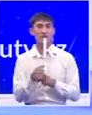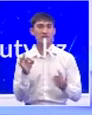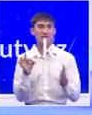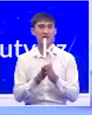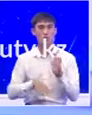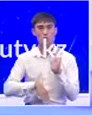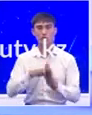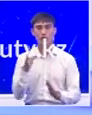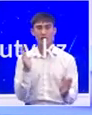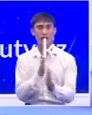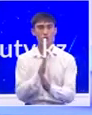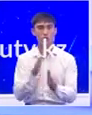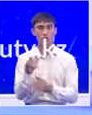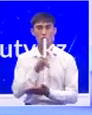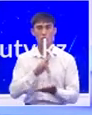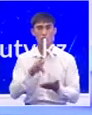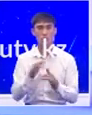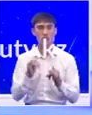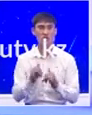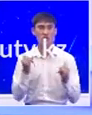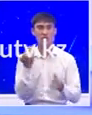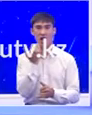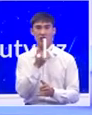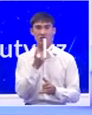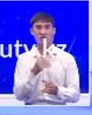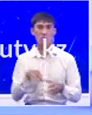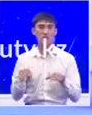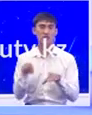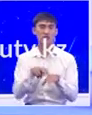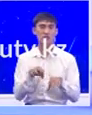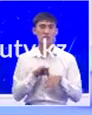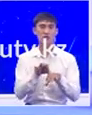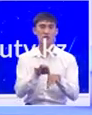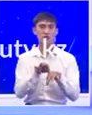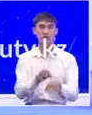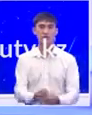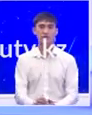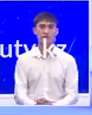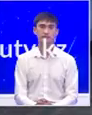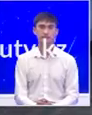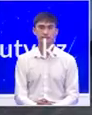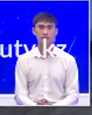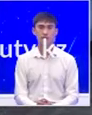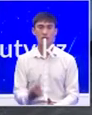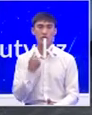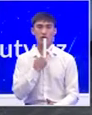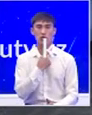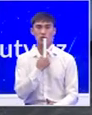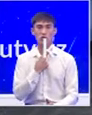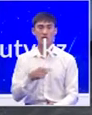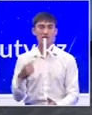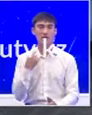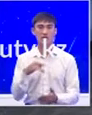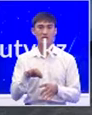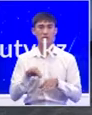Главная ее цель – улучшение экологии города и повышение качества пассажирских перевозок. В Талдыкургане пассажирскими